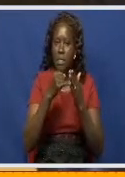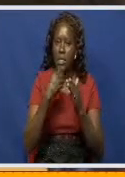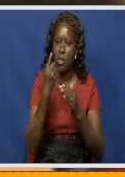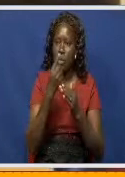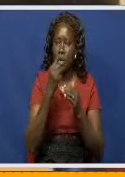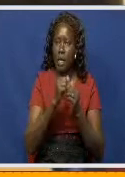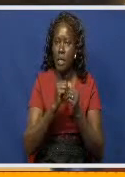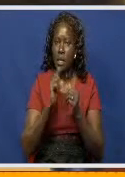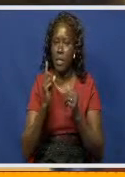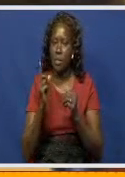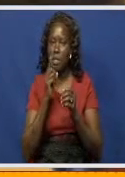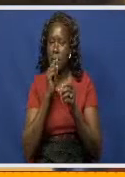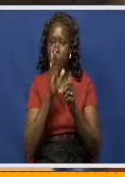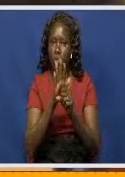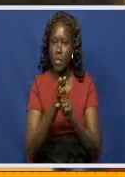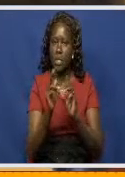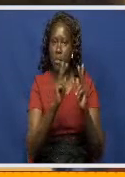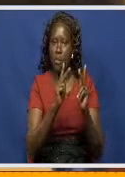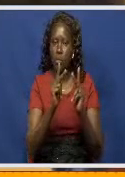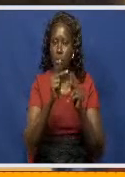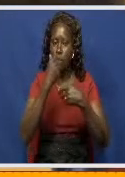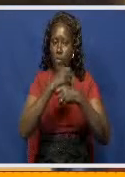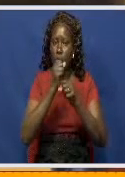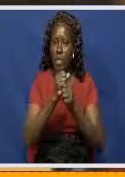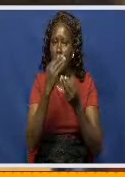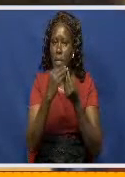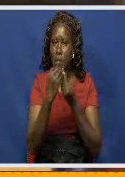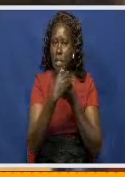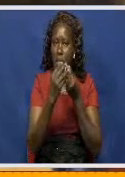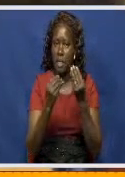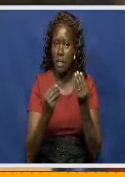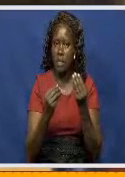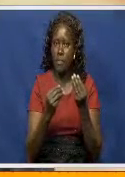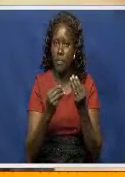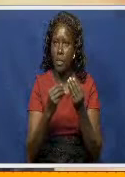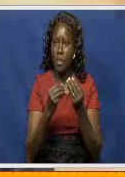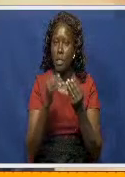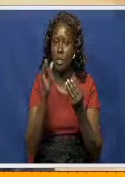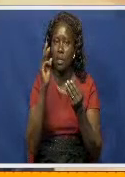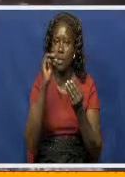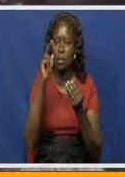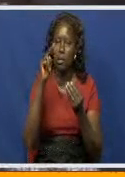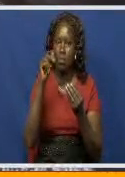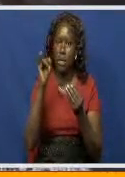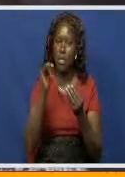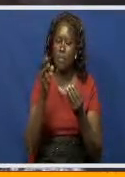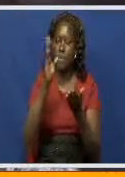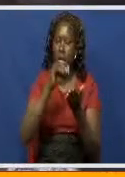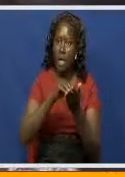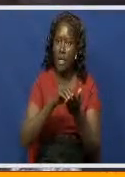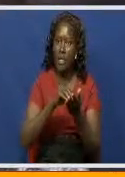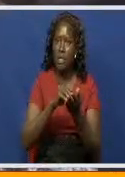watu wa Meru kiwanda cha kutengeneza madizi katika eneo la Imenti. Kurukiba kagwatani rakiri wa